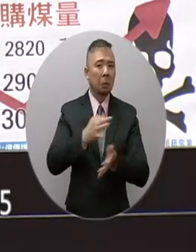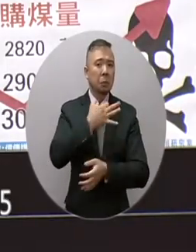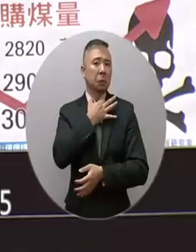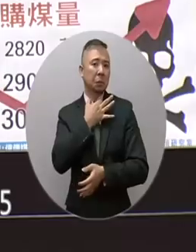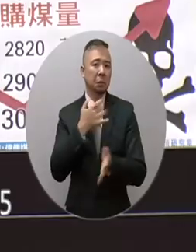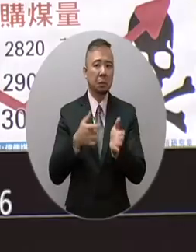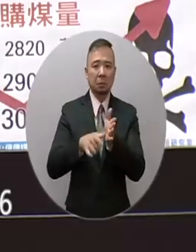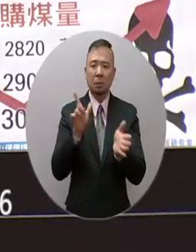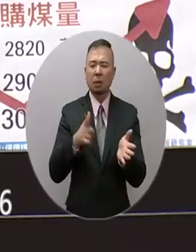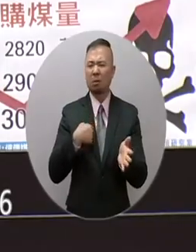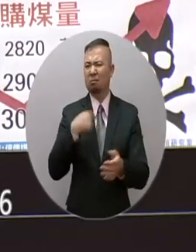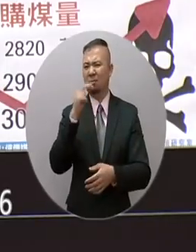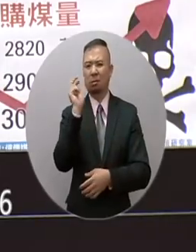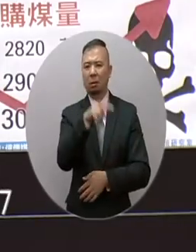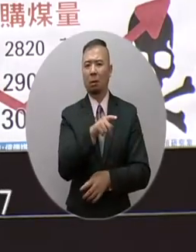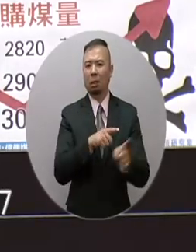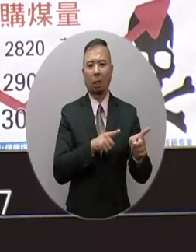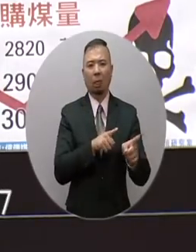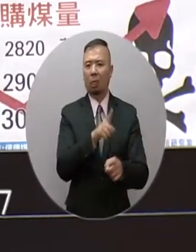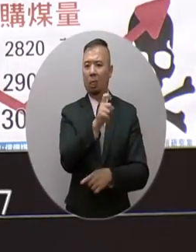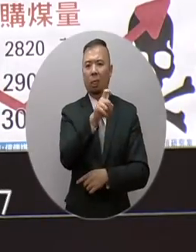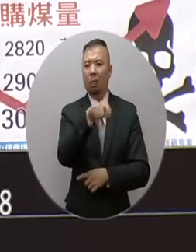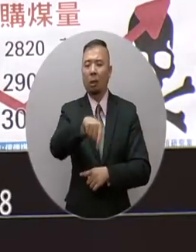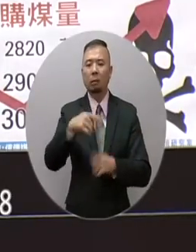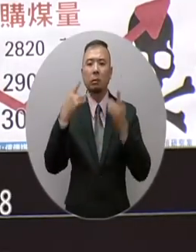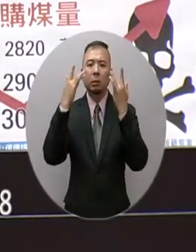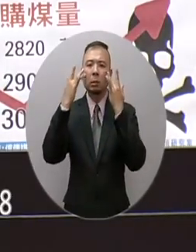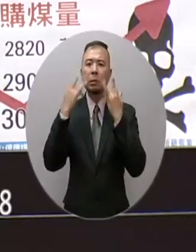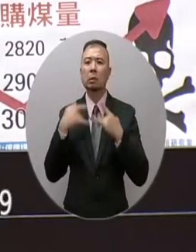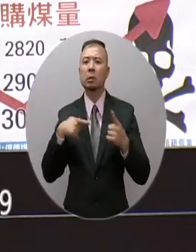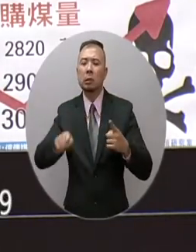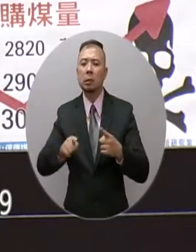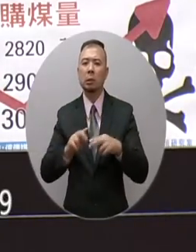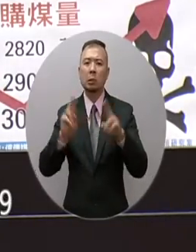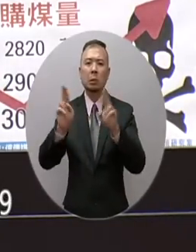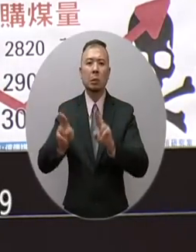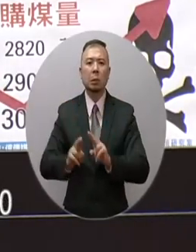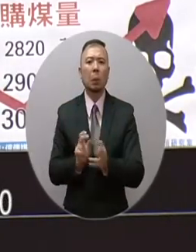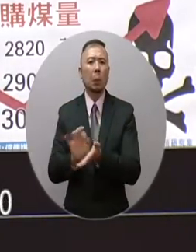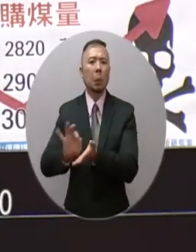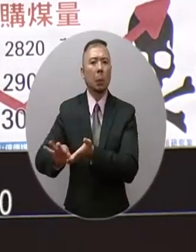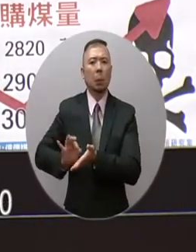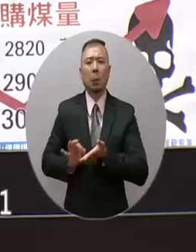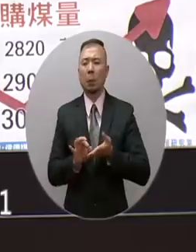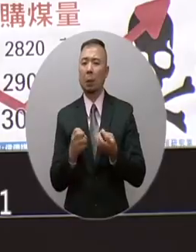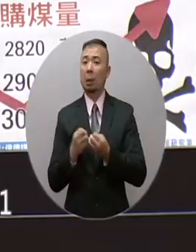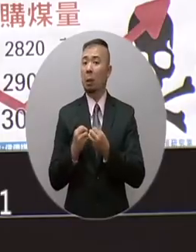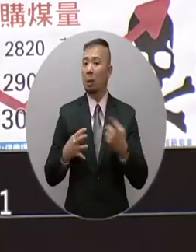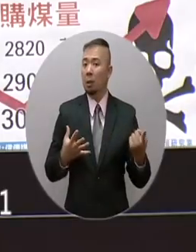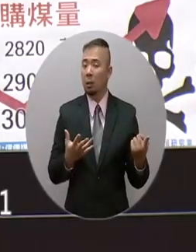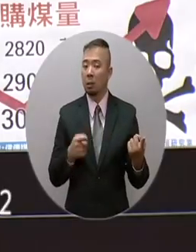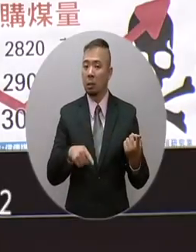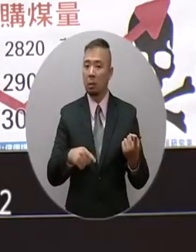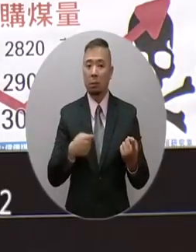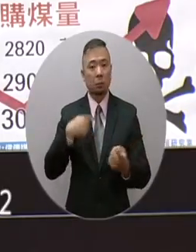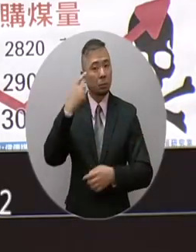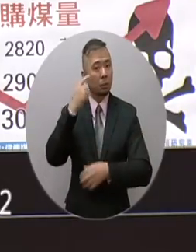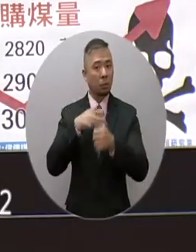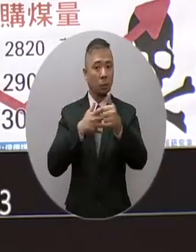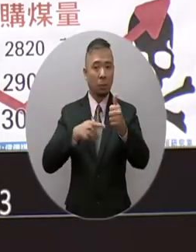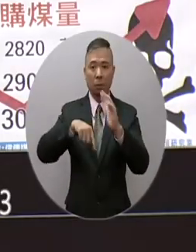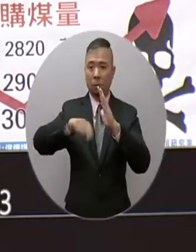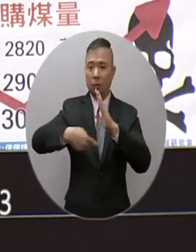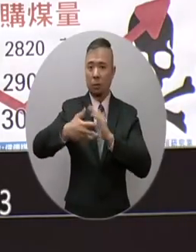我看了确定是来不及的，来不及加入了。那来不及加入这么一个大的缺口，我想要请教院